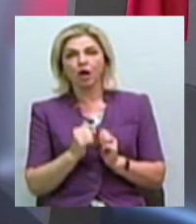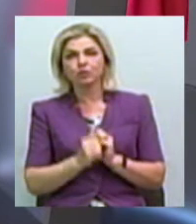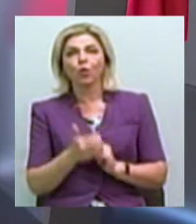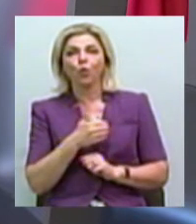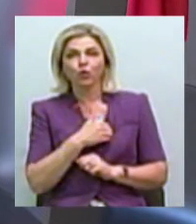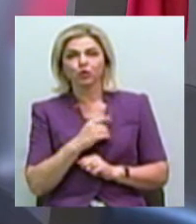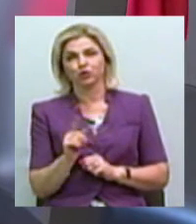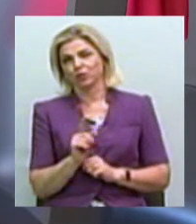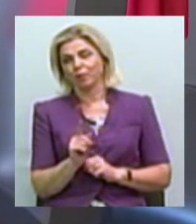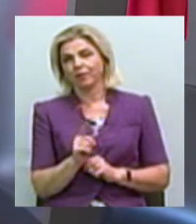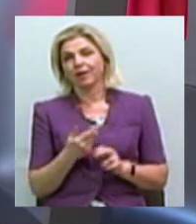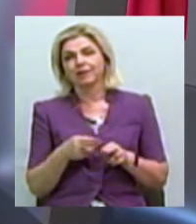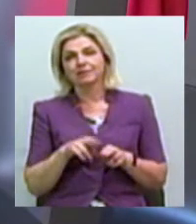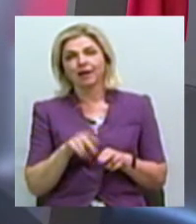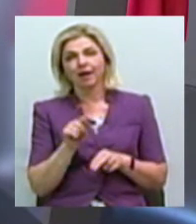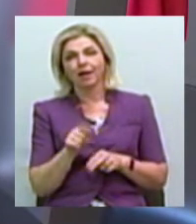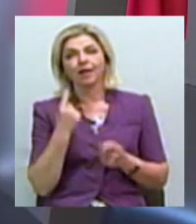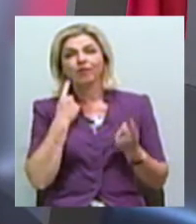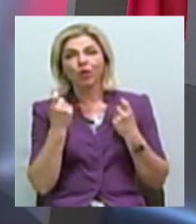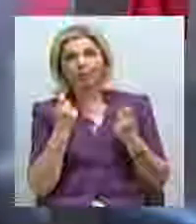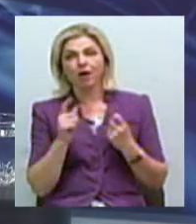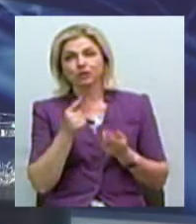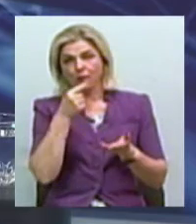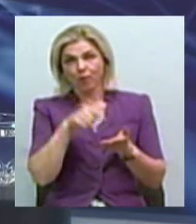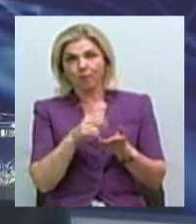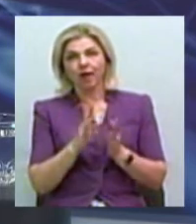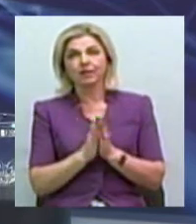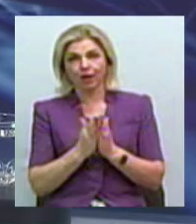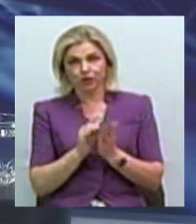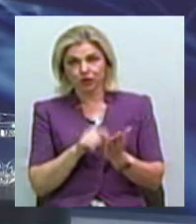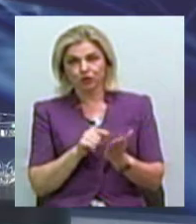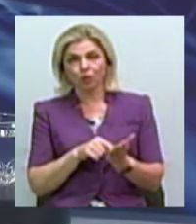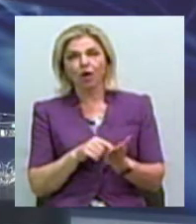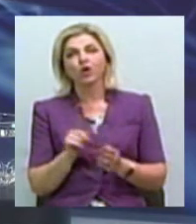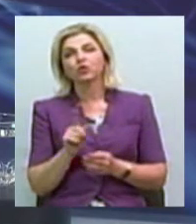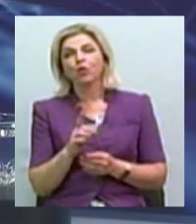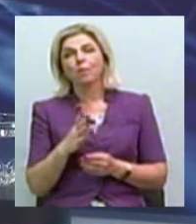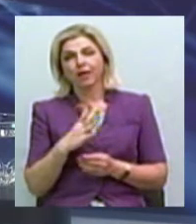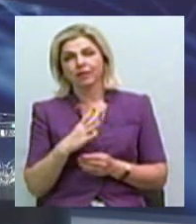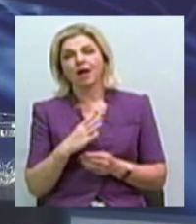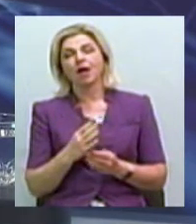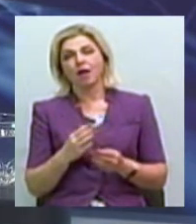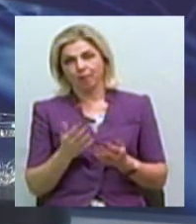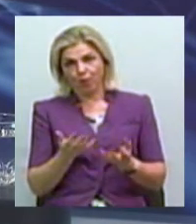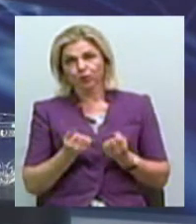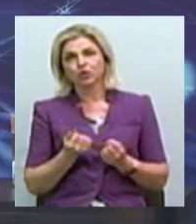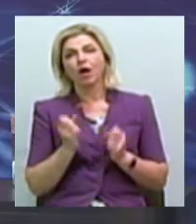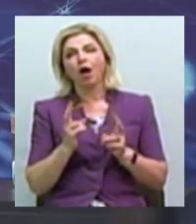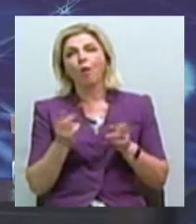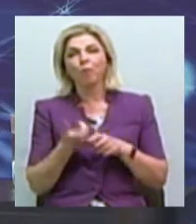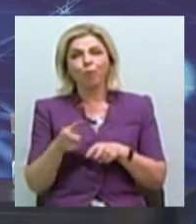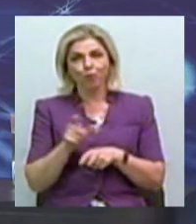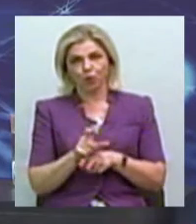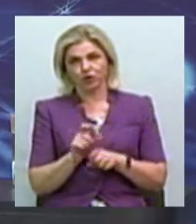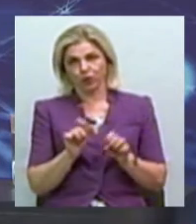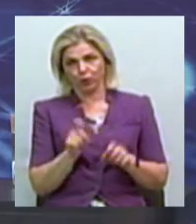хочеться, щоб ця інформація, яка потрапляє на сторінки книжок, щоб вона дісталася якомога більше людей.